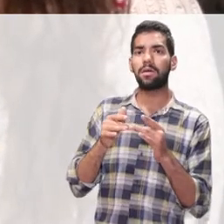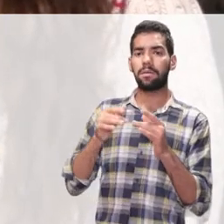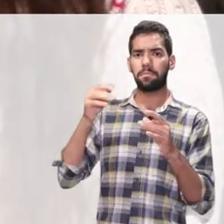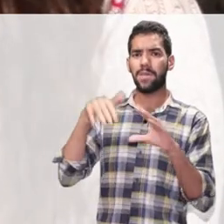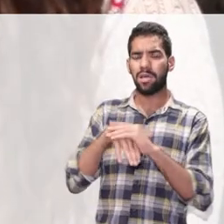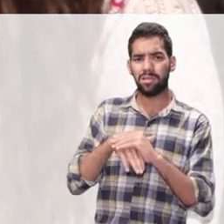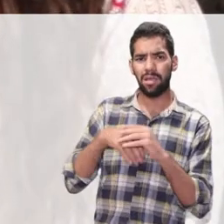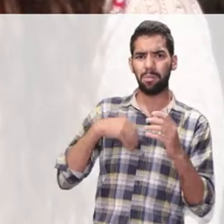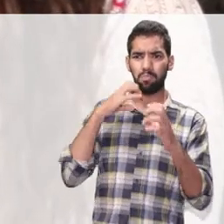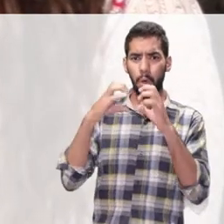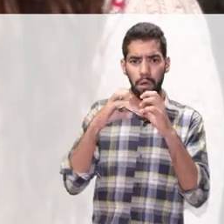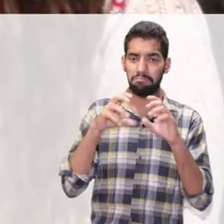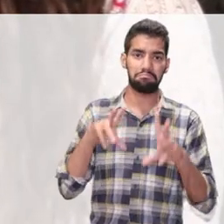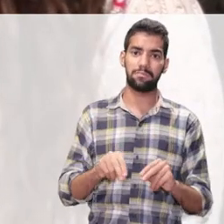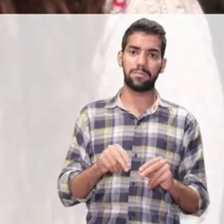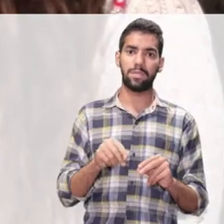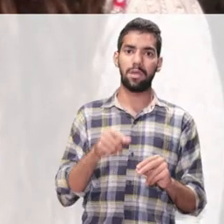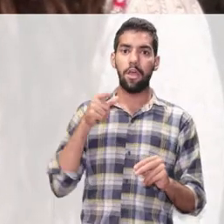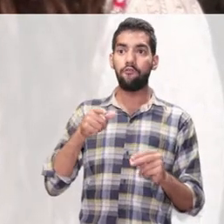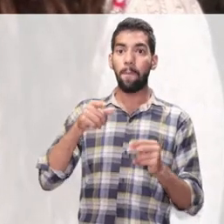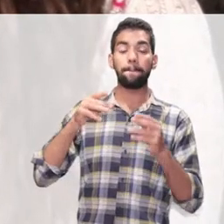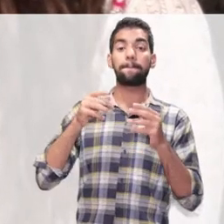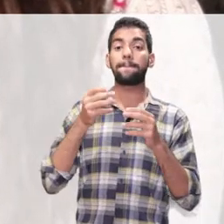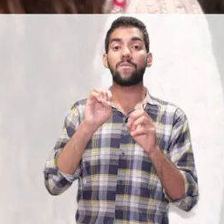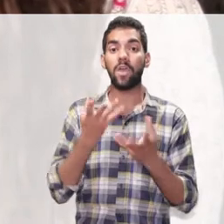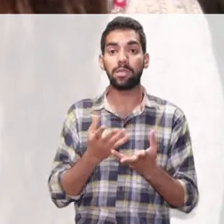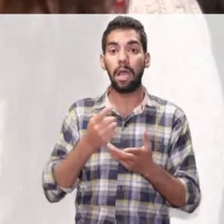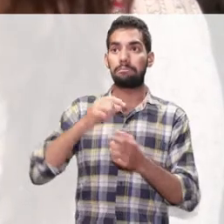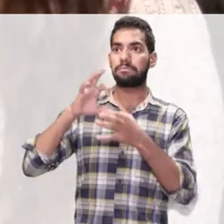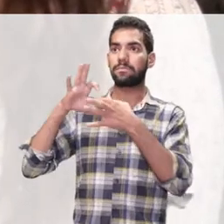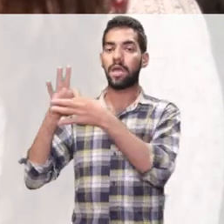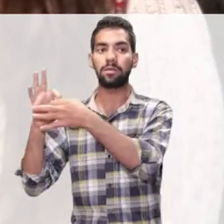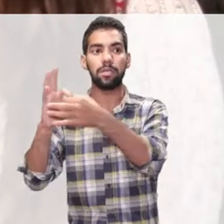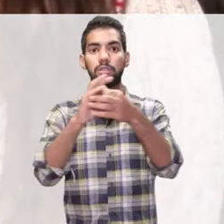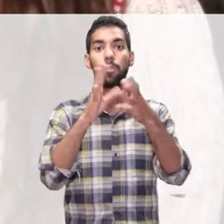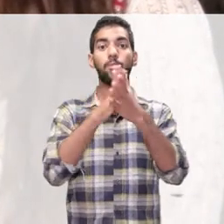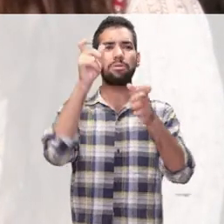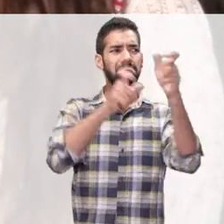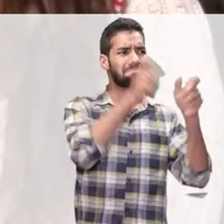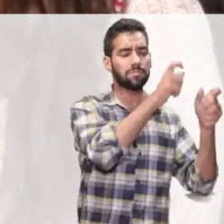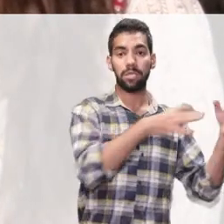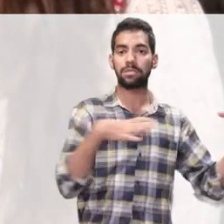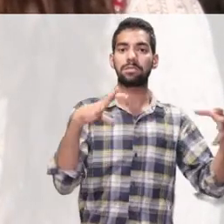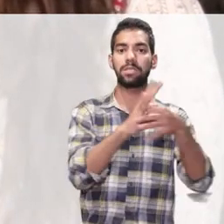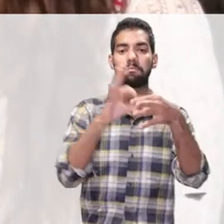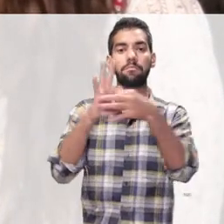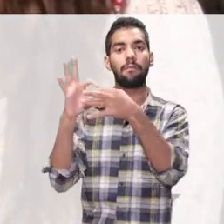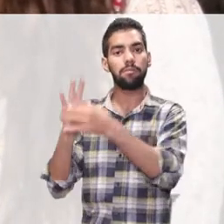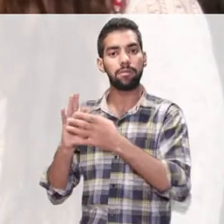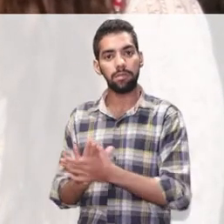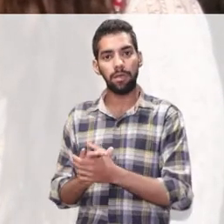कि विदाउट बीइंग इंटरप्टेड बाय लें इस हाई कोर्ट कनेक्टिविटी इन संवेदित जो आई थिंक डर बैठ जाए